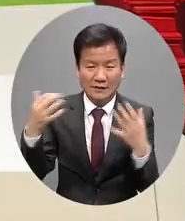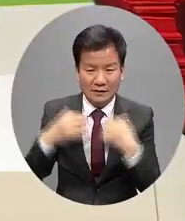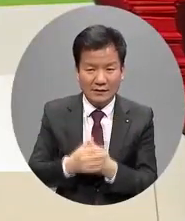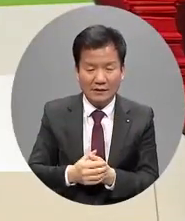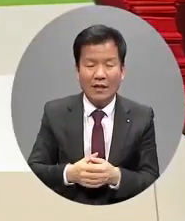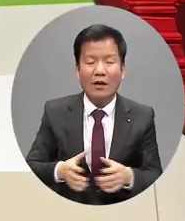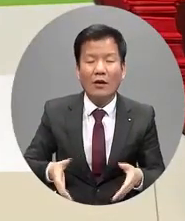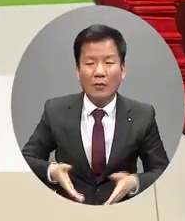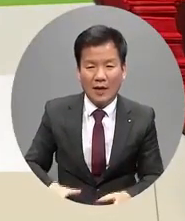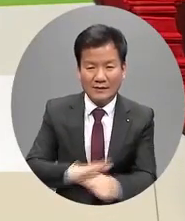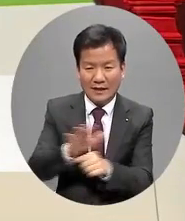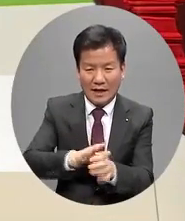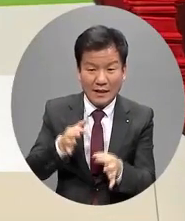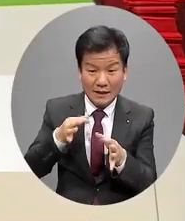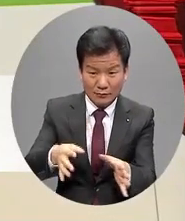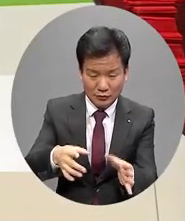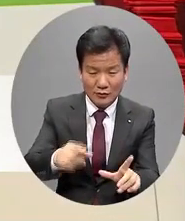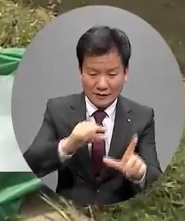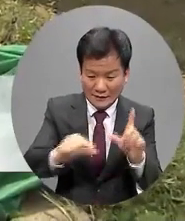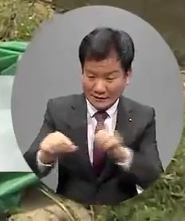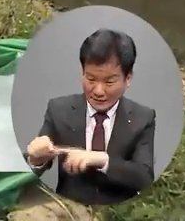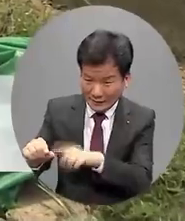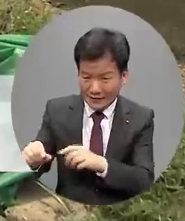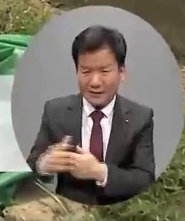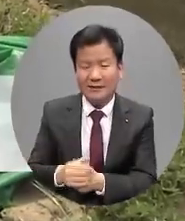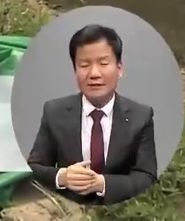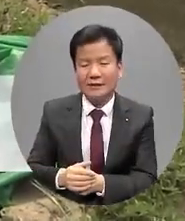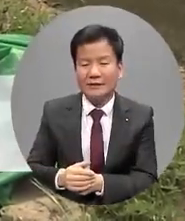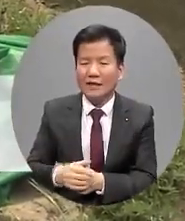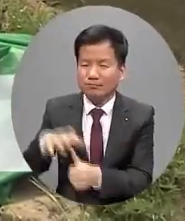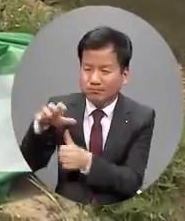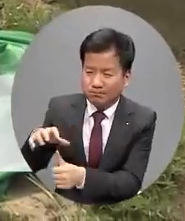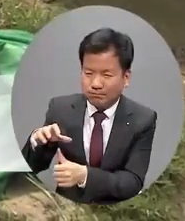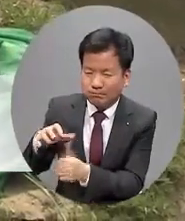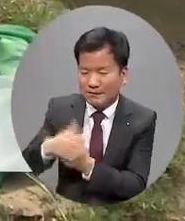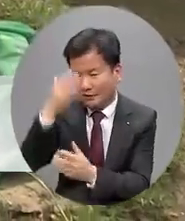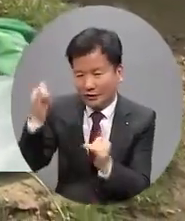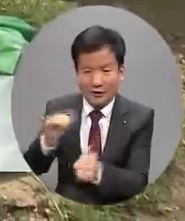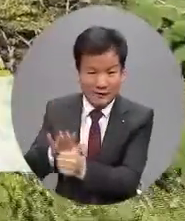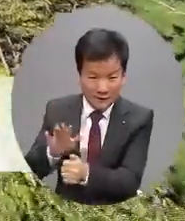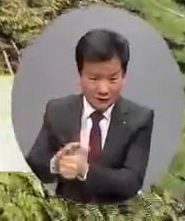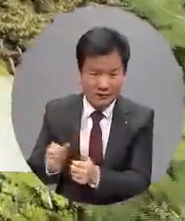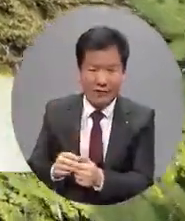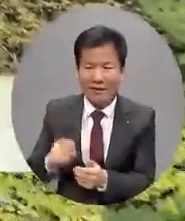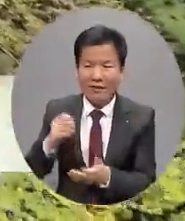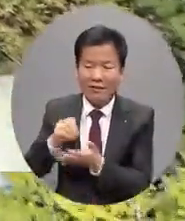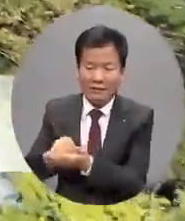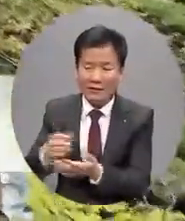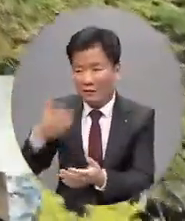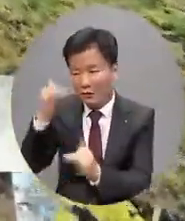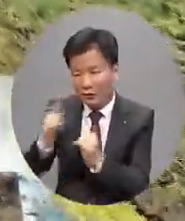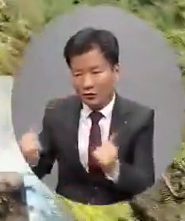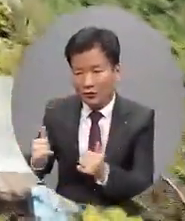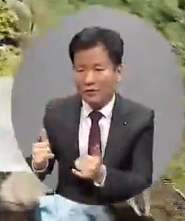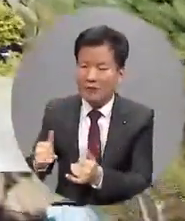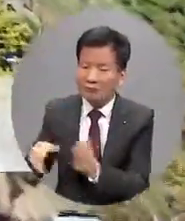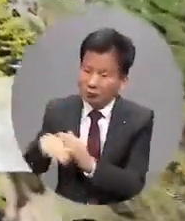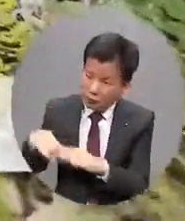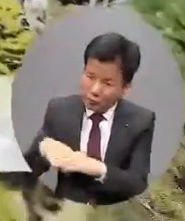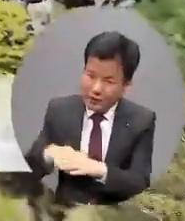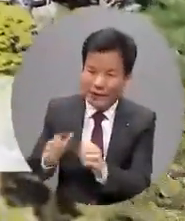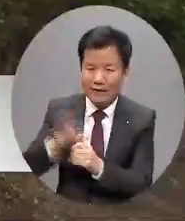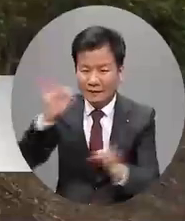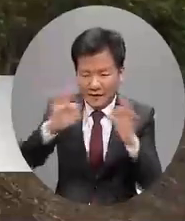고향사랑 기부제 일반 기부 사업으로 고립 은둔 청년 지원과 취약계층 청소년 문화누림